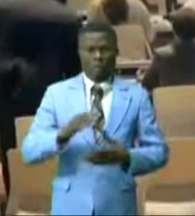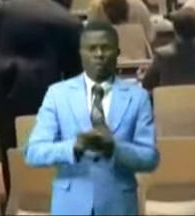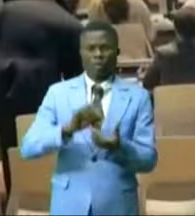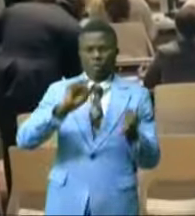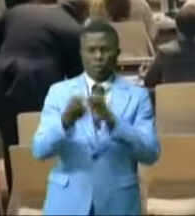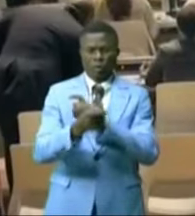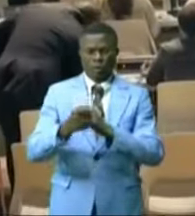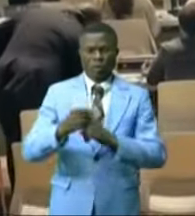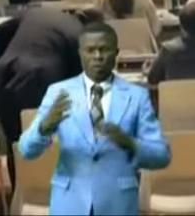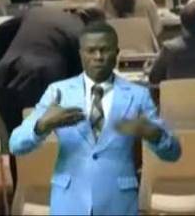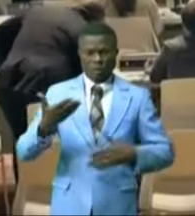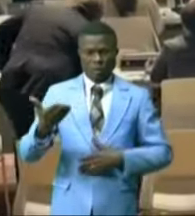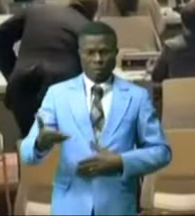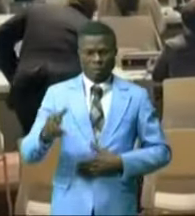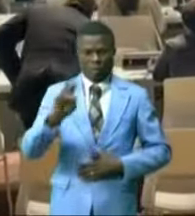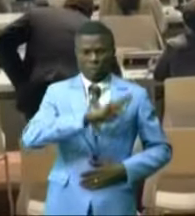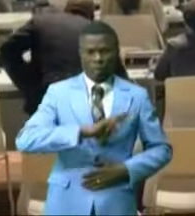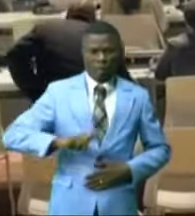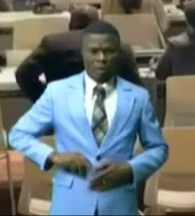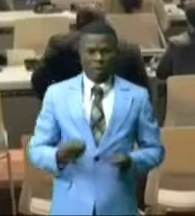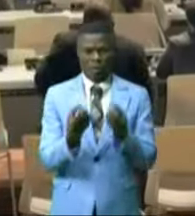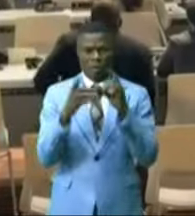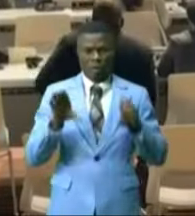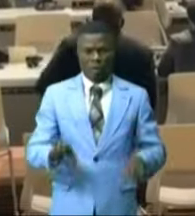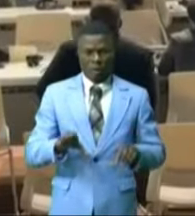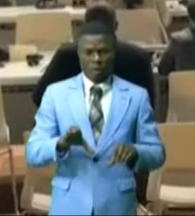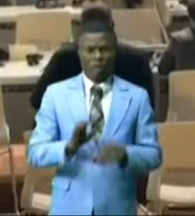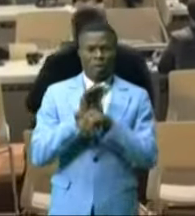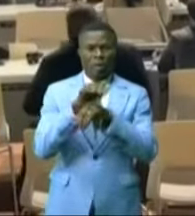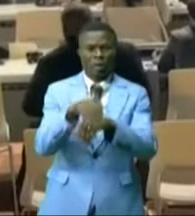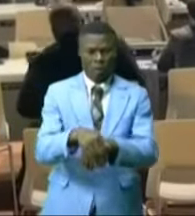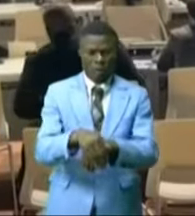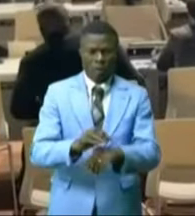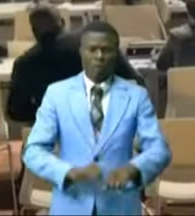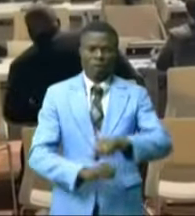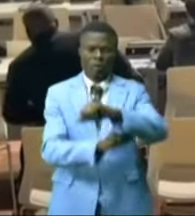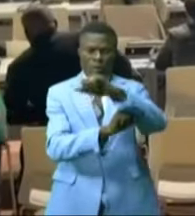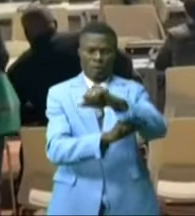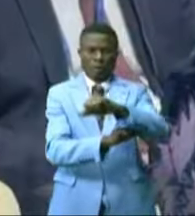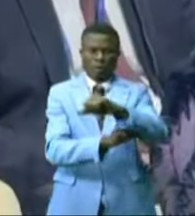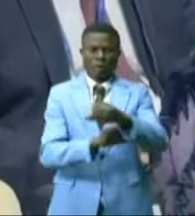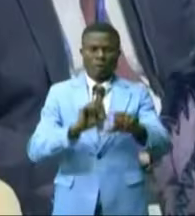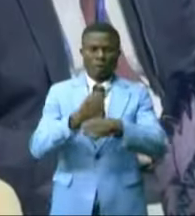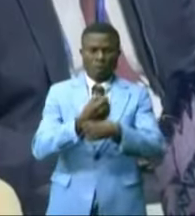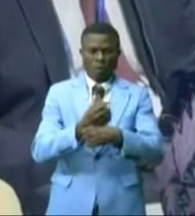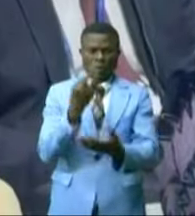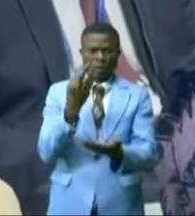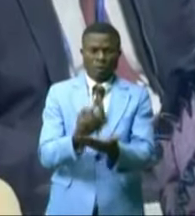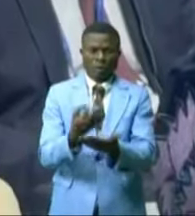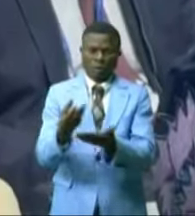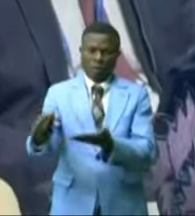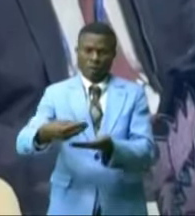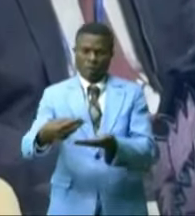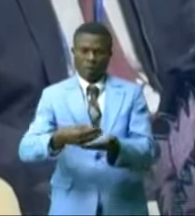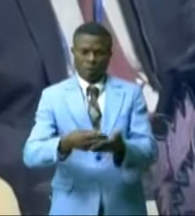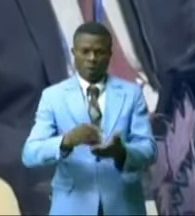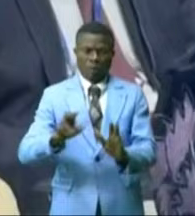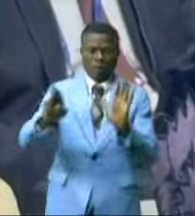changements. La République démocratique du Congo s'engage à soutenir la création du fonds de la